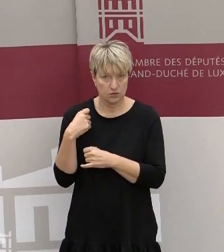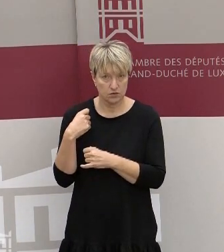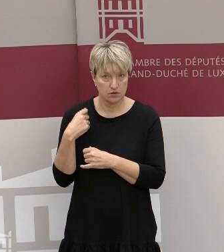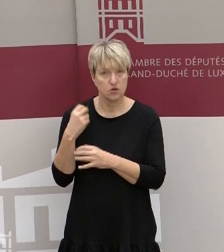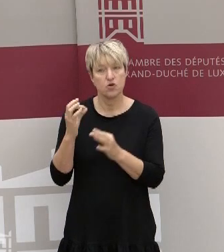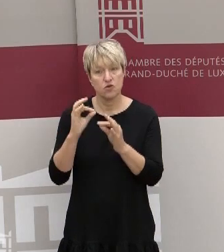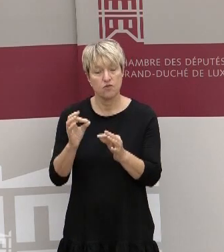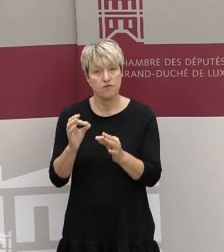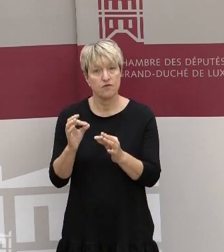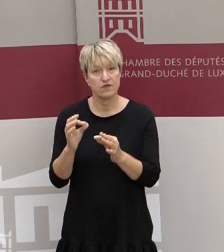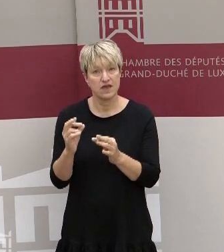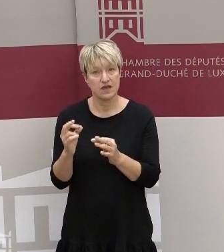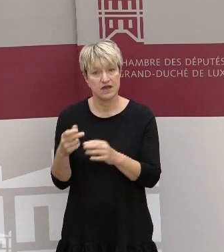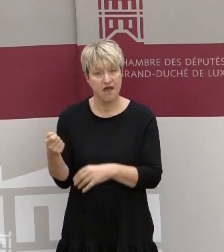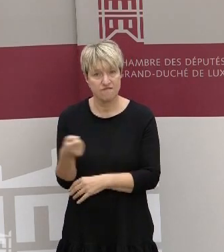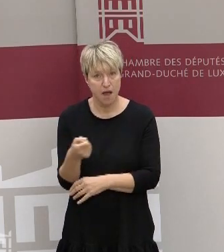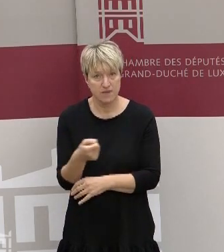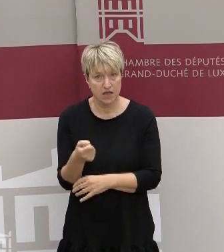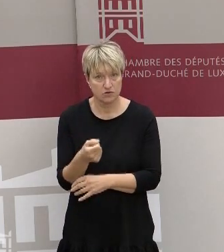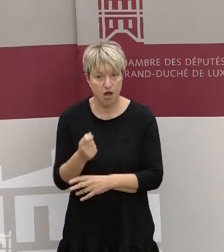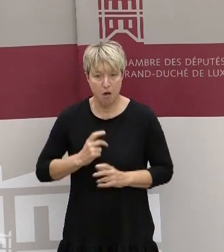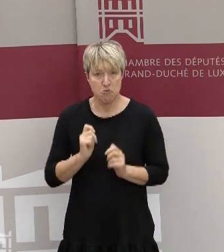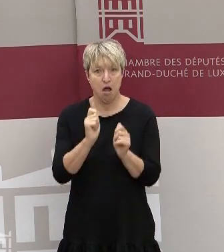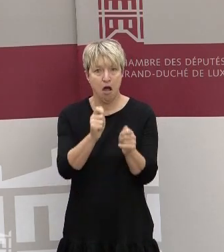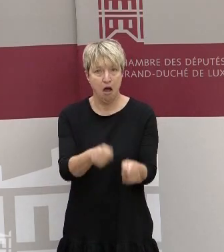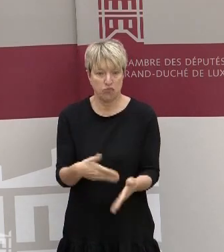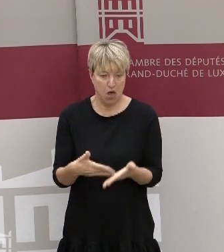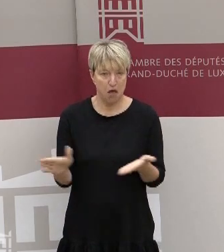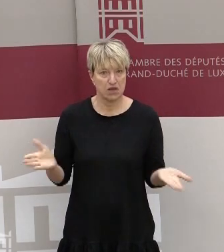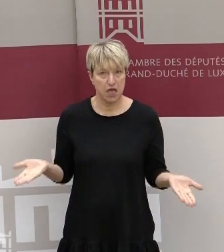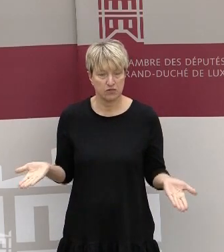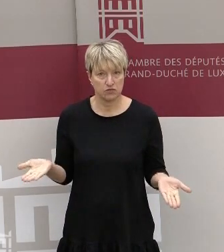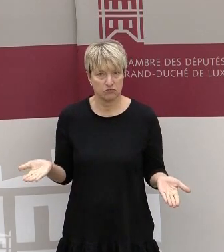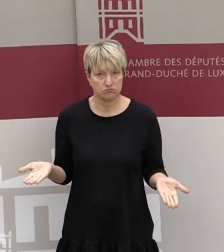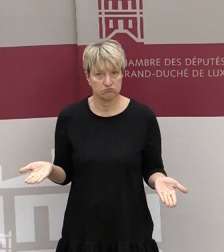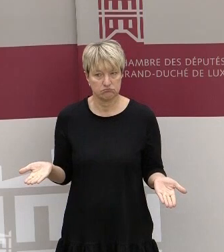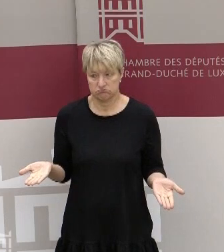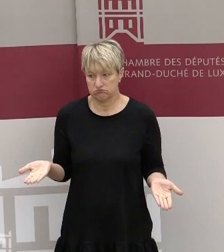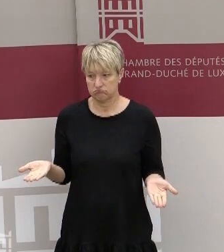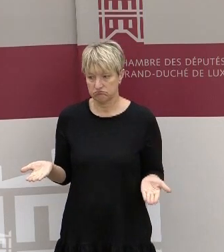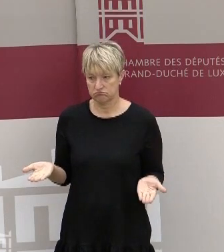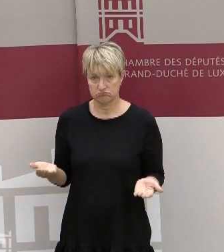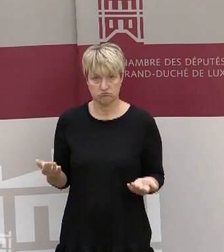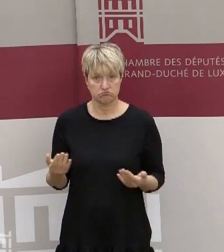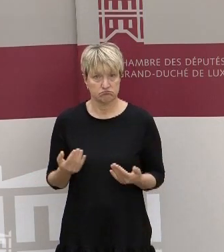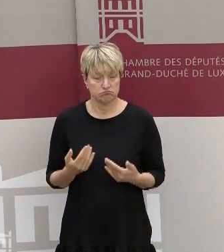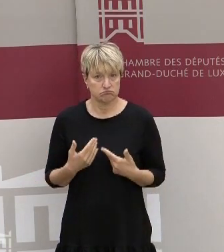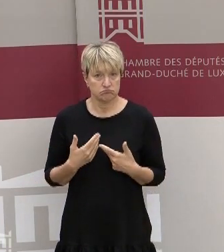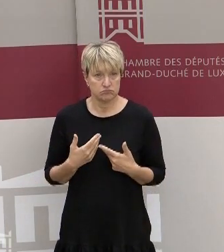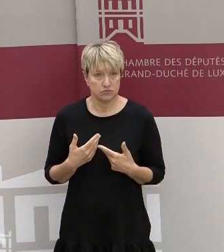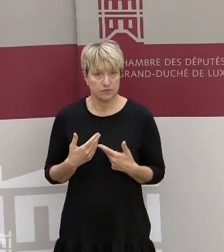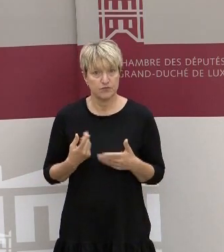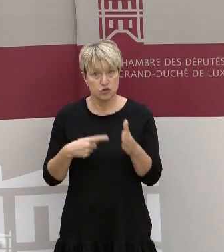können nicht riskieren, dass er sein Zuhause verliert, weil er durch die neue Zinsbelastungen sein Prä nicht mehr bezahlen kann. Das wir ein